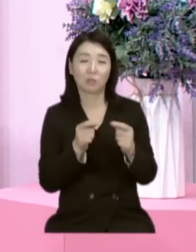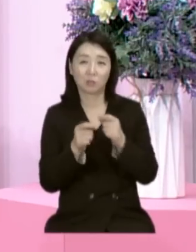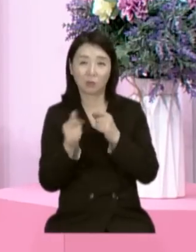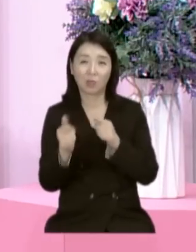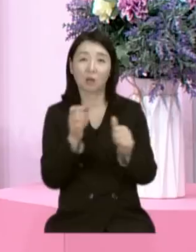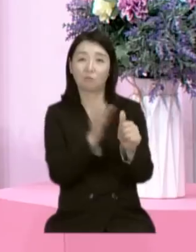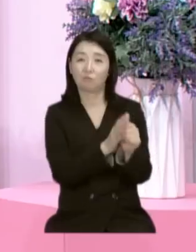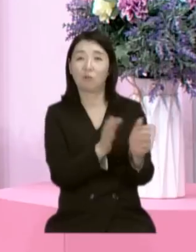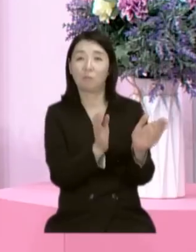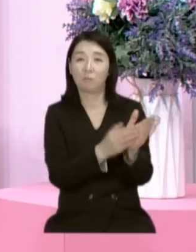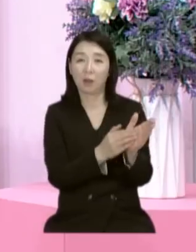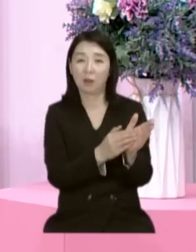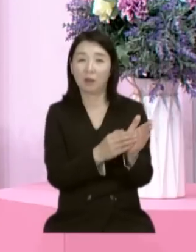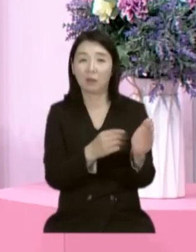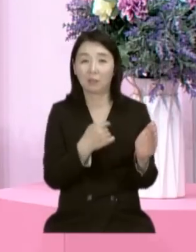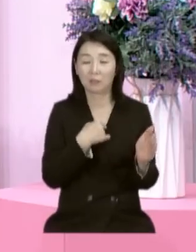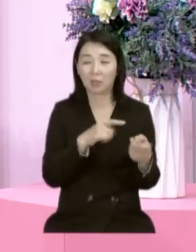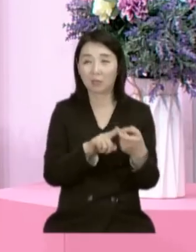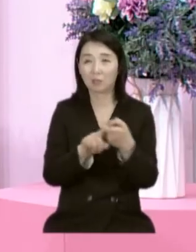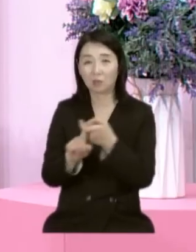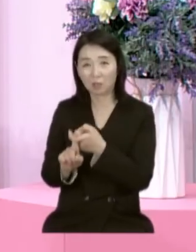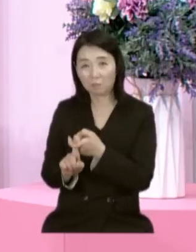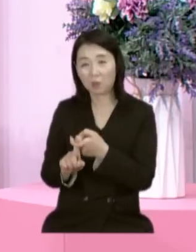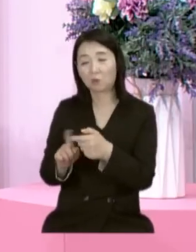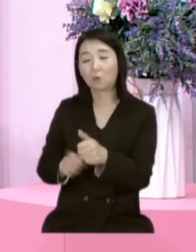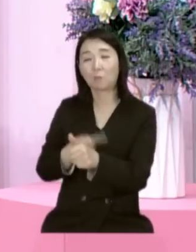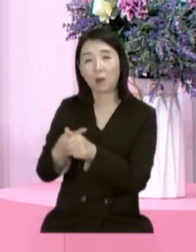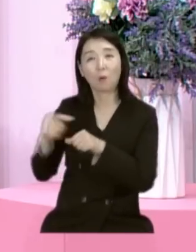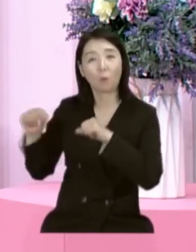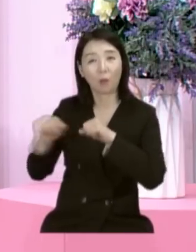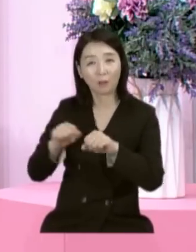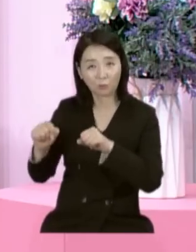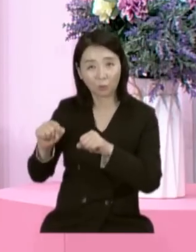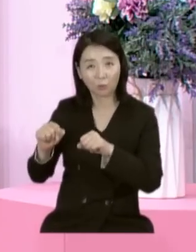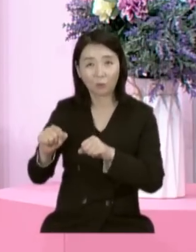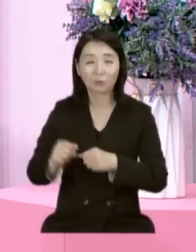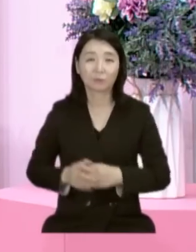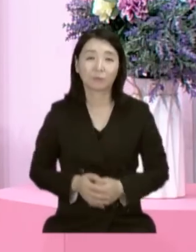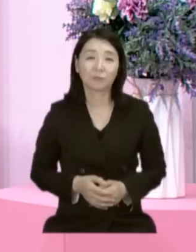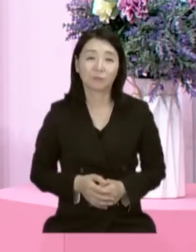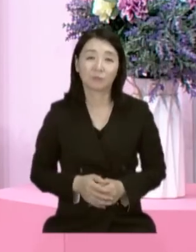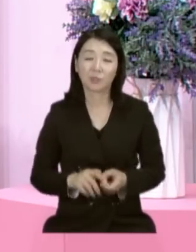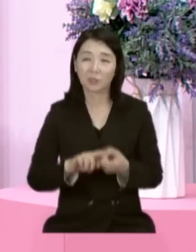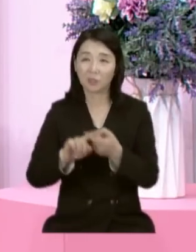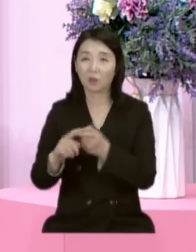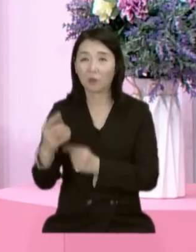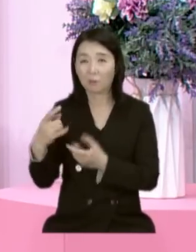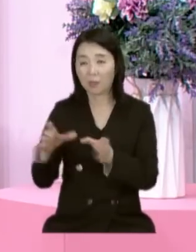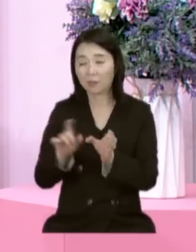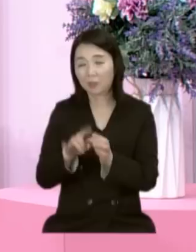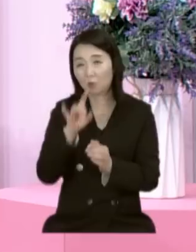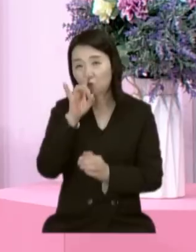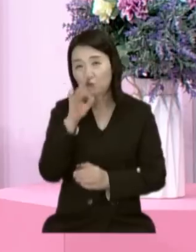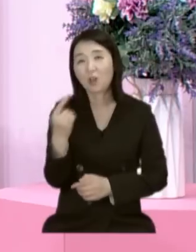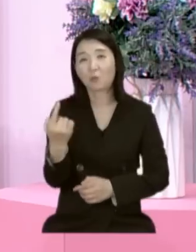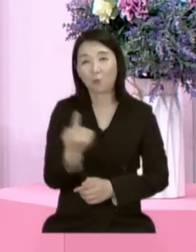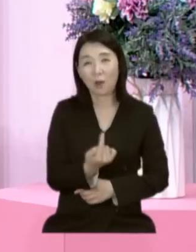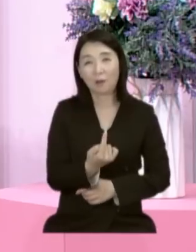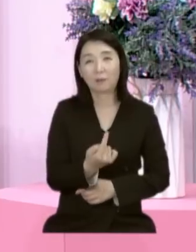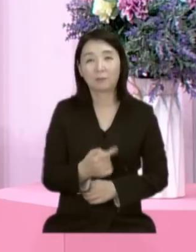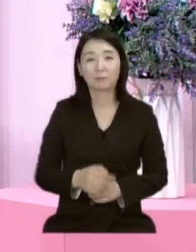물려주고 저는 이제 연합회 쪽으로 와서 이제 활동을 하다가 연합회에서 또 이제 중앙회로 나오게 돼가지고